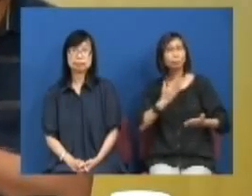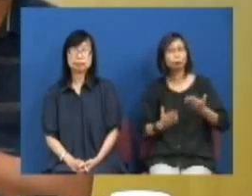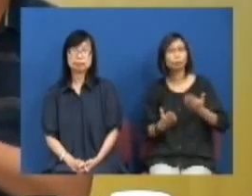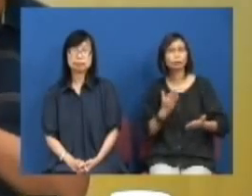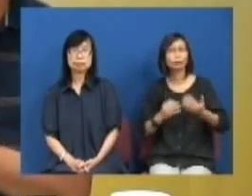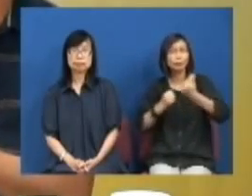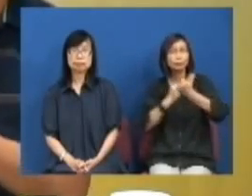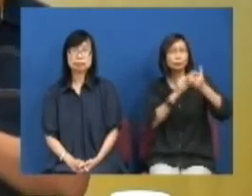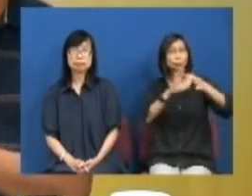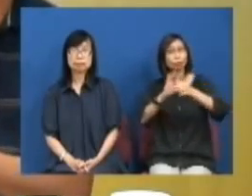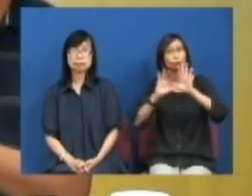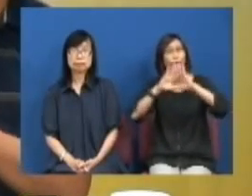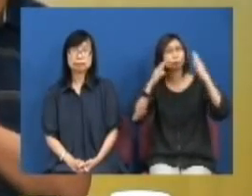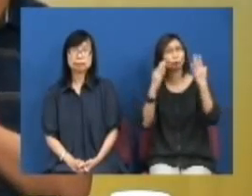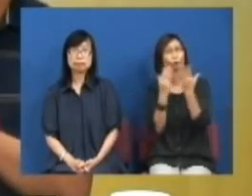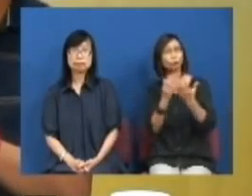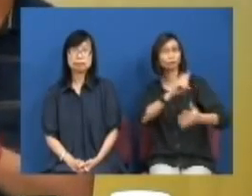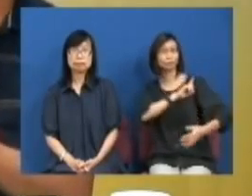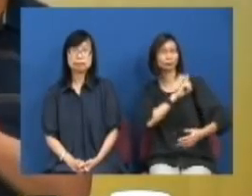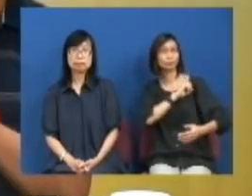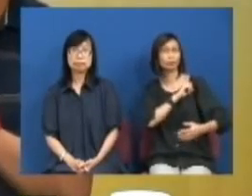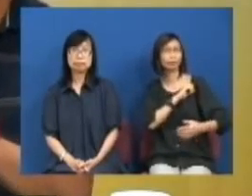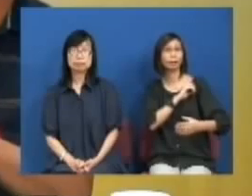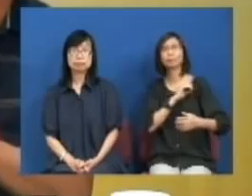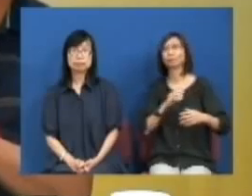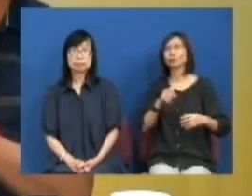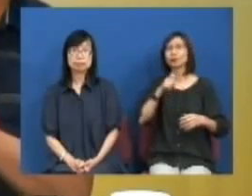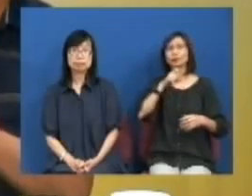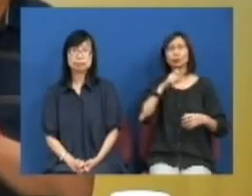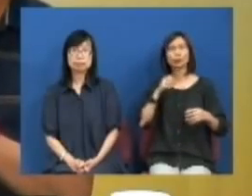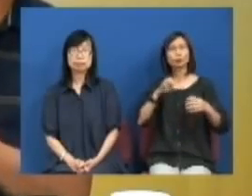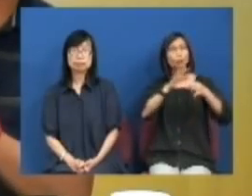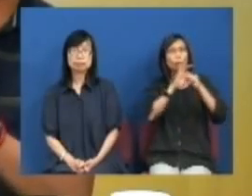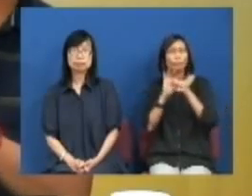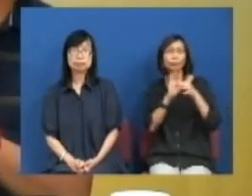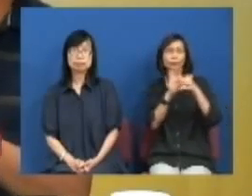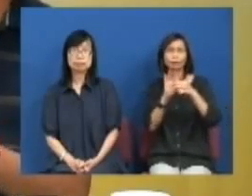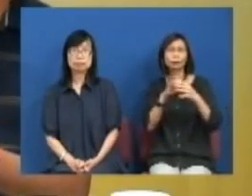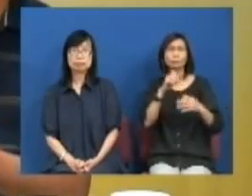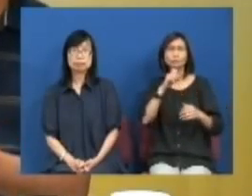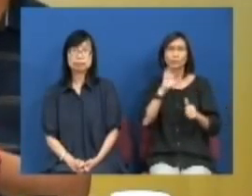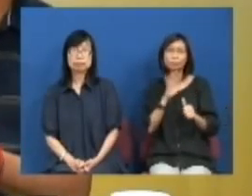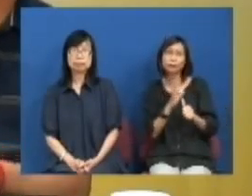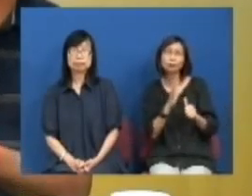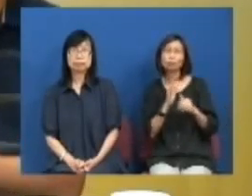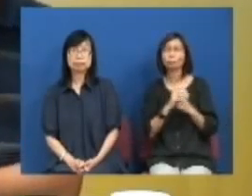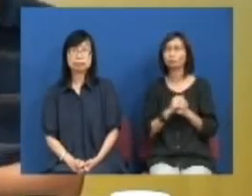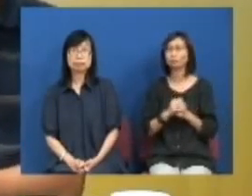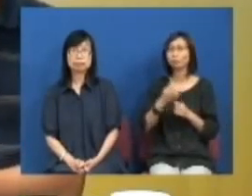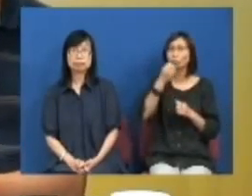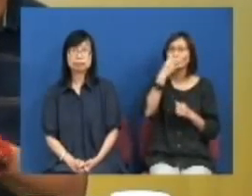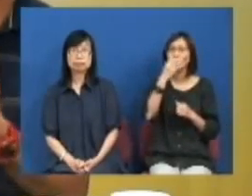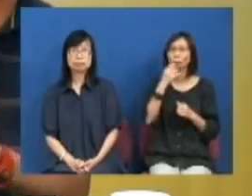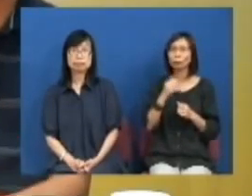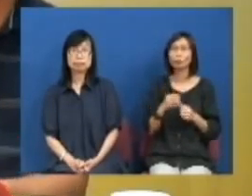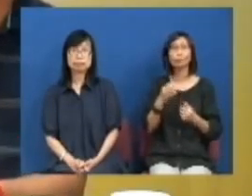支聯會本身，其實同依一班泛民有一個好直接關係嘅話，亦都會唔會幾影響到有啲人就覺得，咦？即係你六四燭光晚